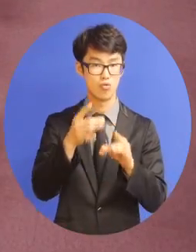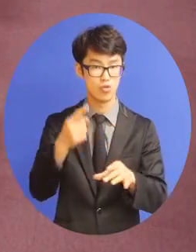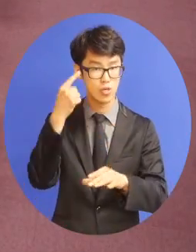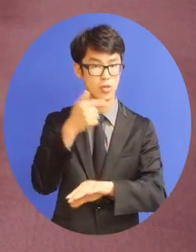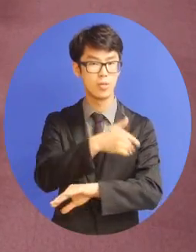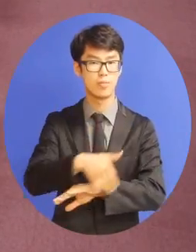사업입니다